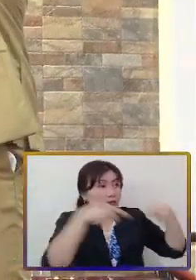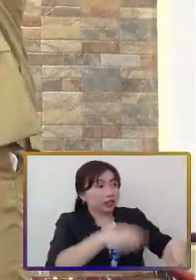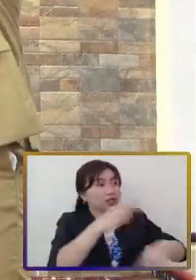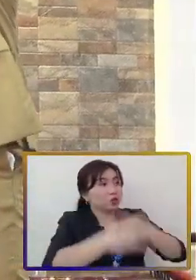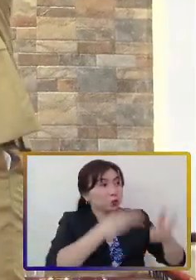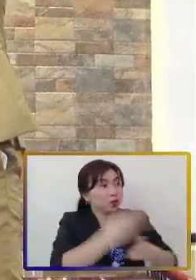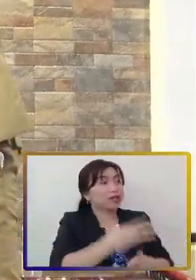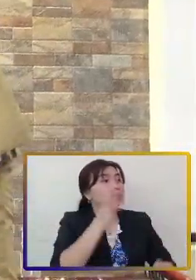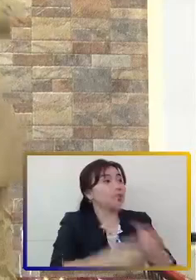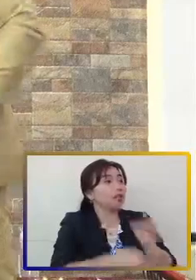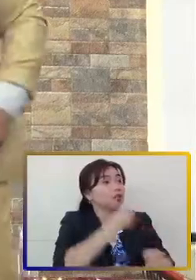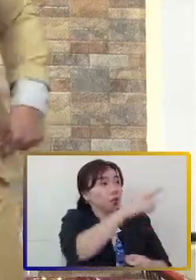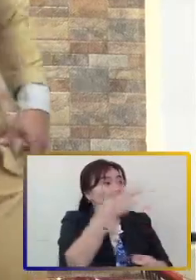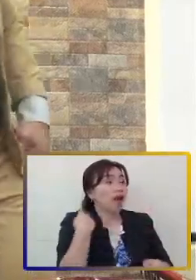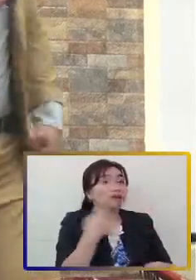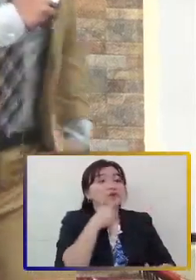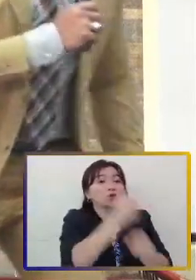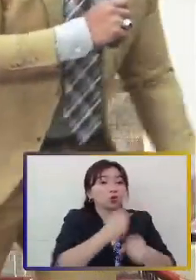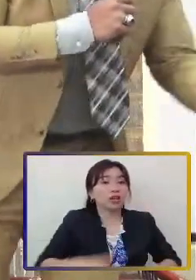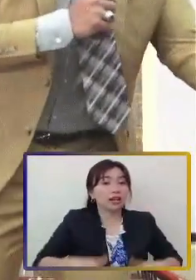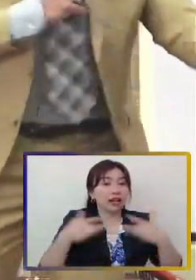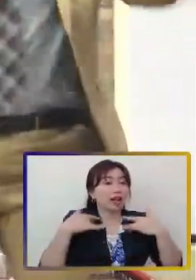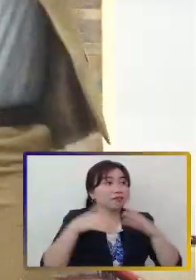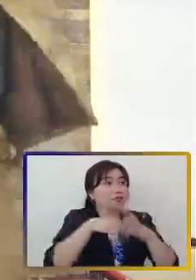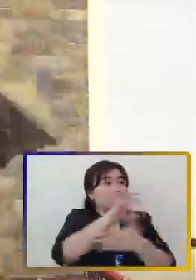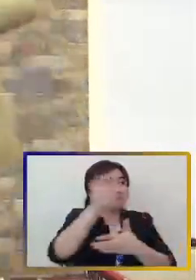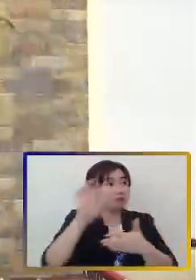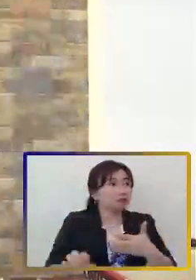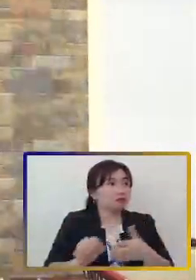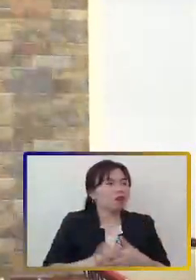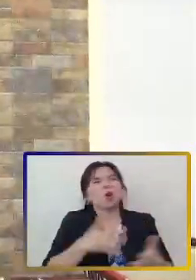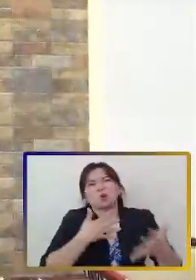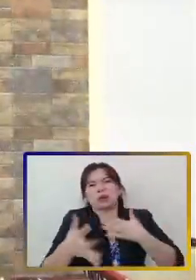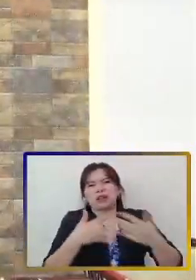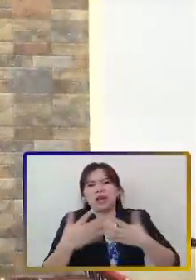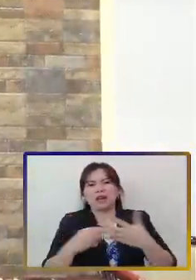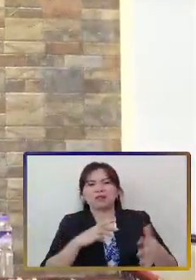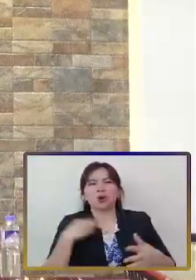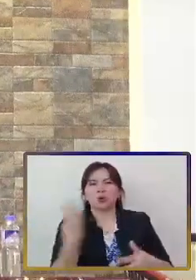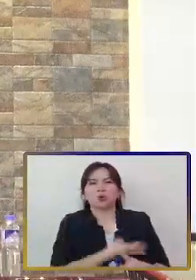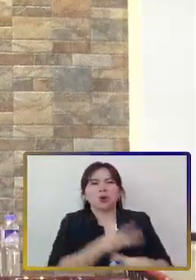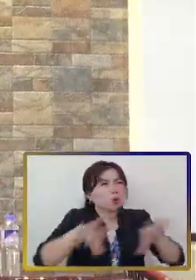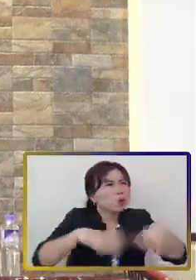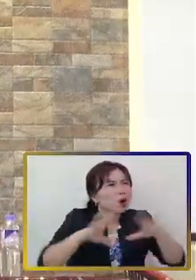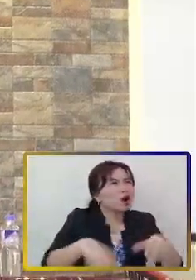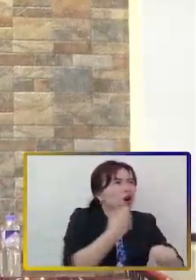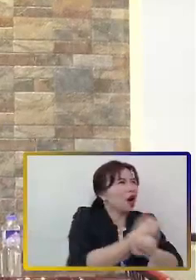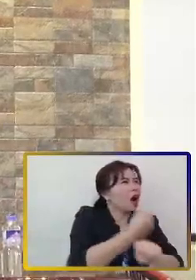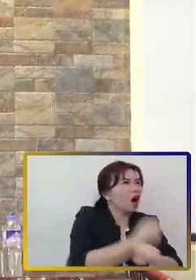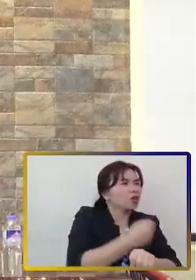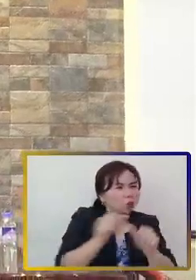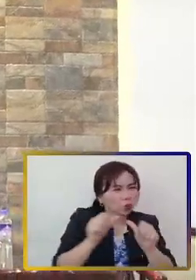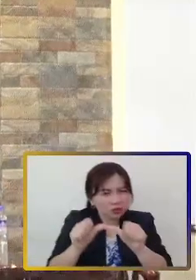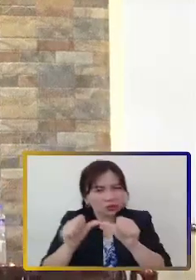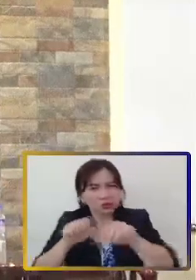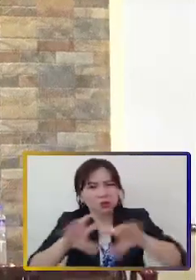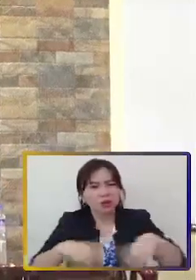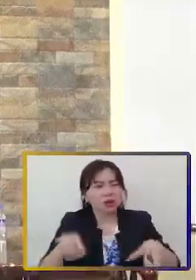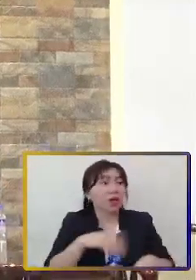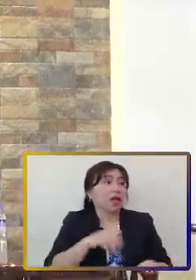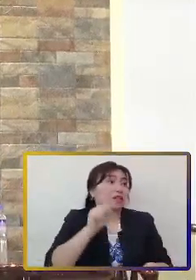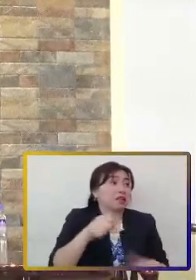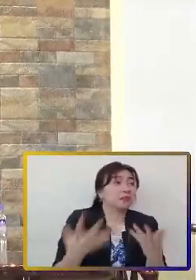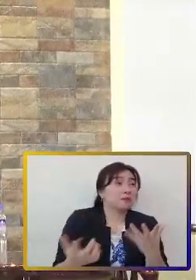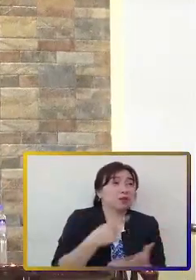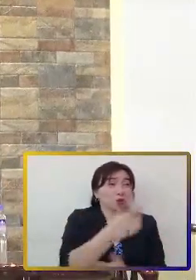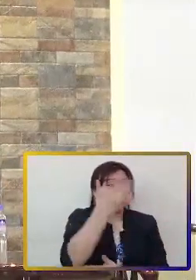dulo mo kahit na anong gawin nating pagsusubo sa trabaho kahit na anong gawin nating pagpapatalas ng ating talino kung hindi